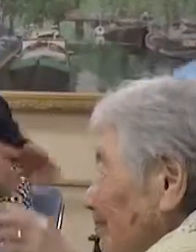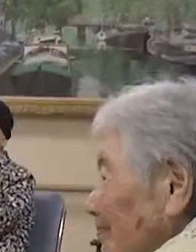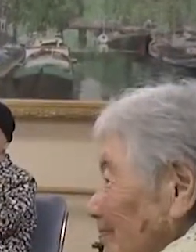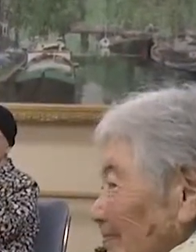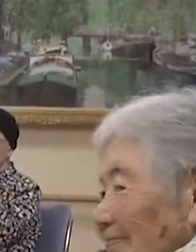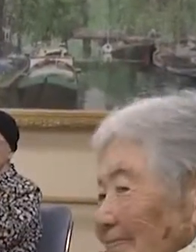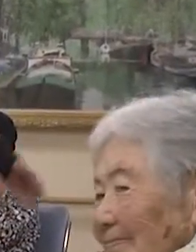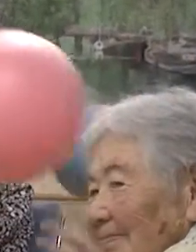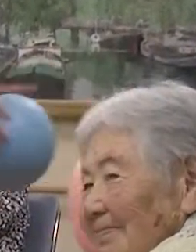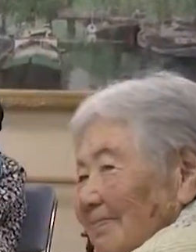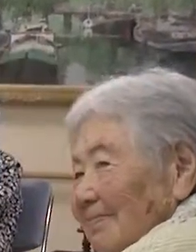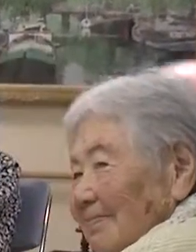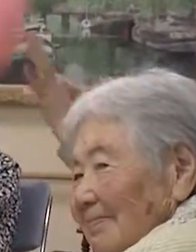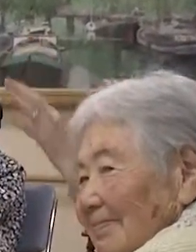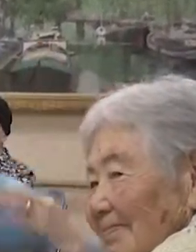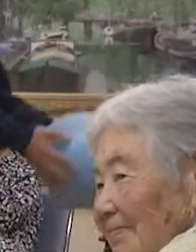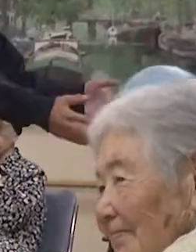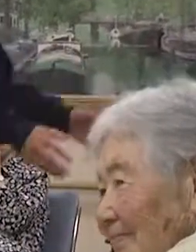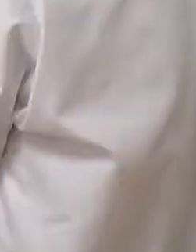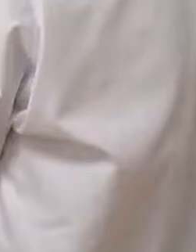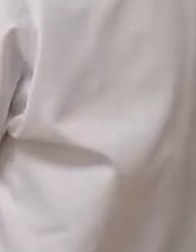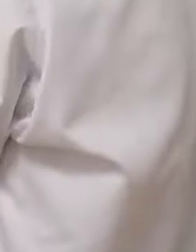紹 介させていただきます、